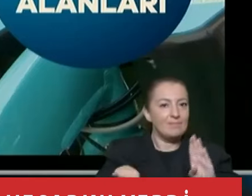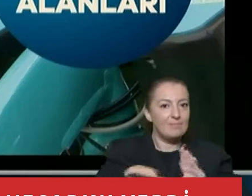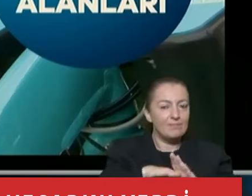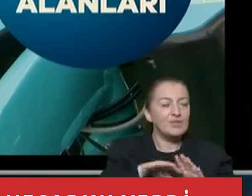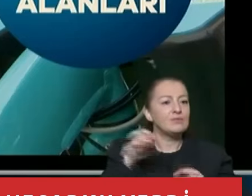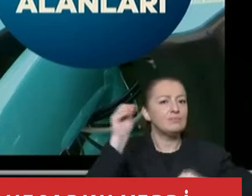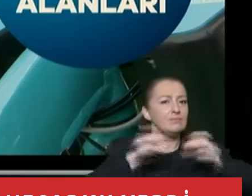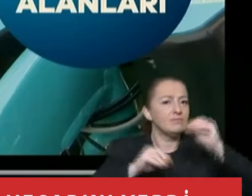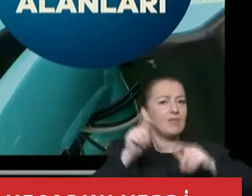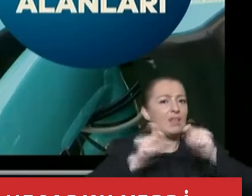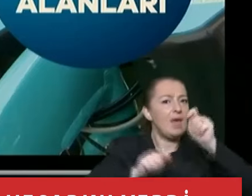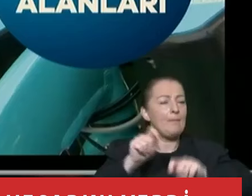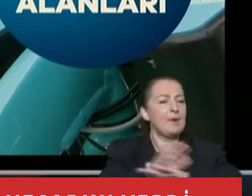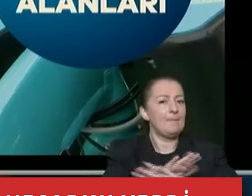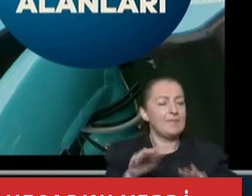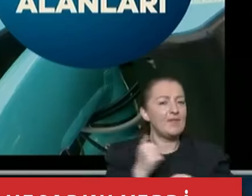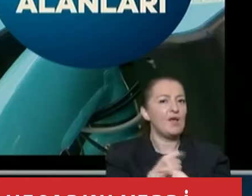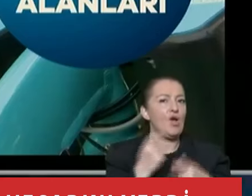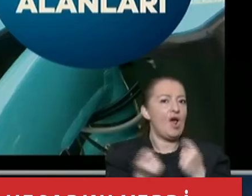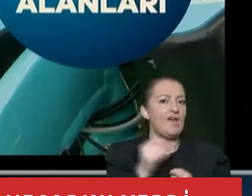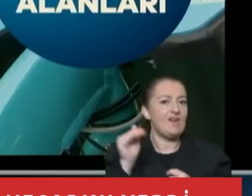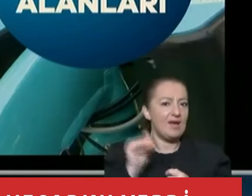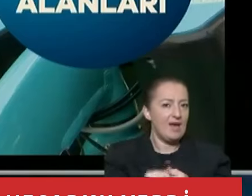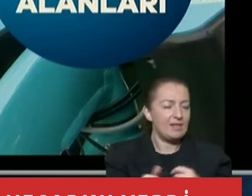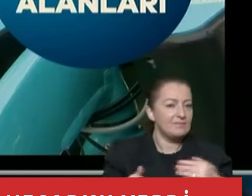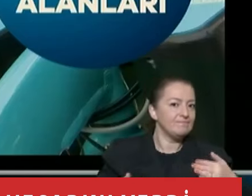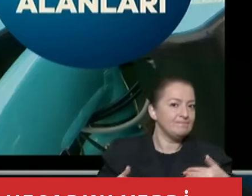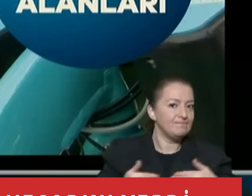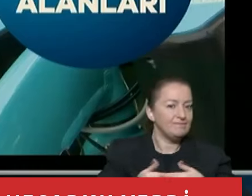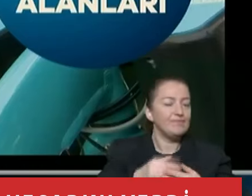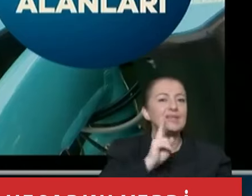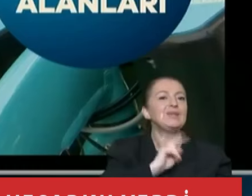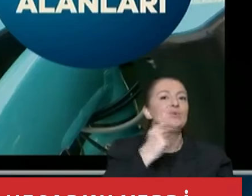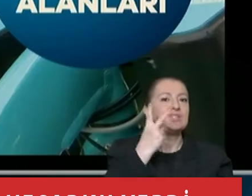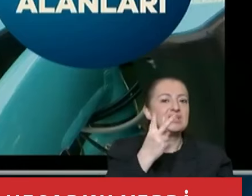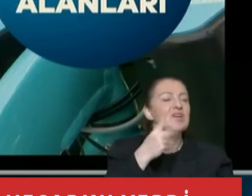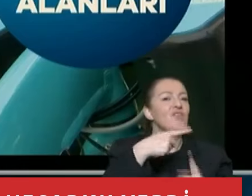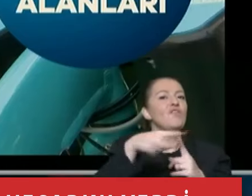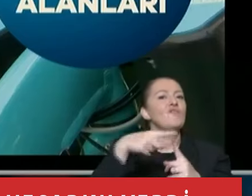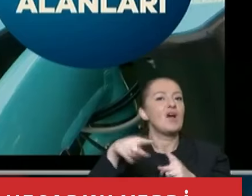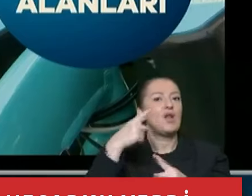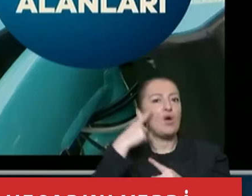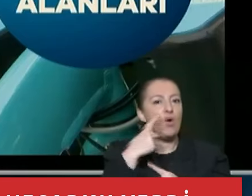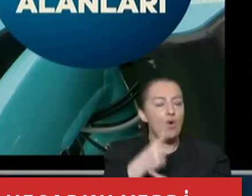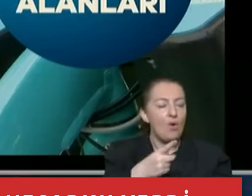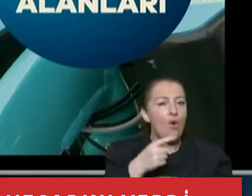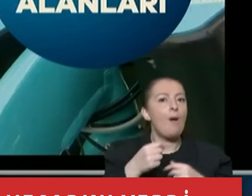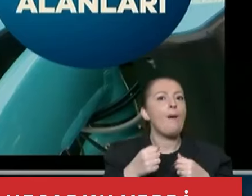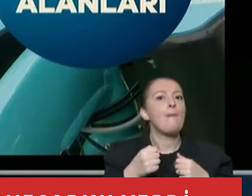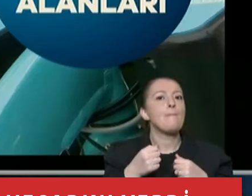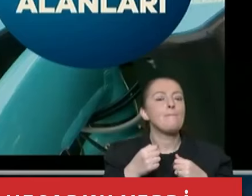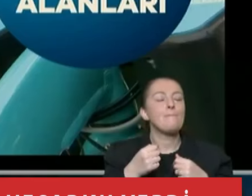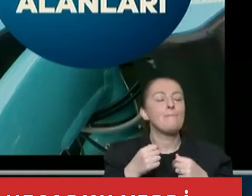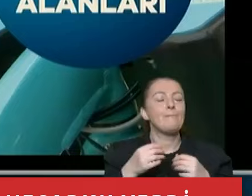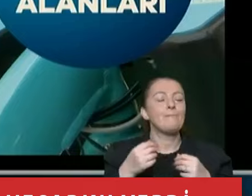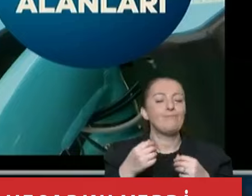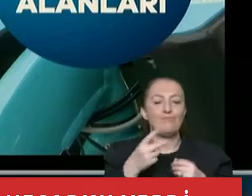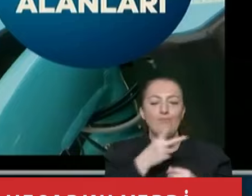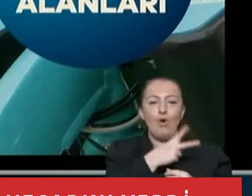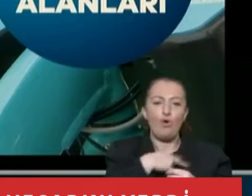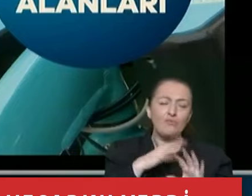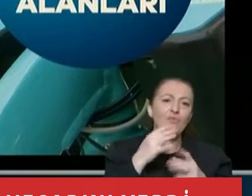bitirdik göreve geldiğimizden bu yana 202 farklı noktada mikromobilite Park alanı ve montajı tamamlamış